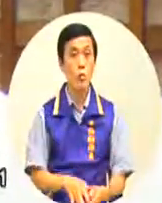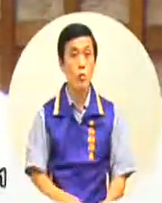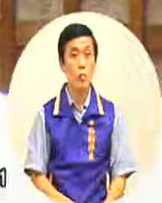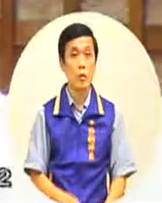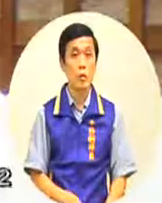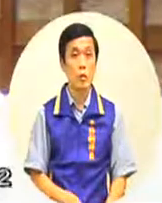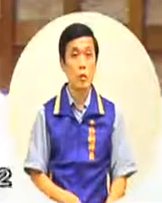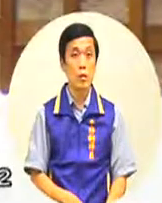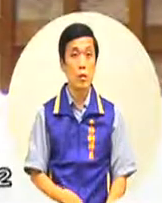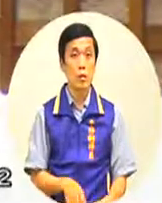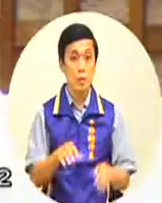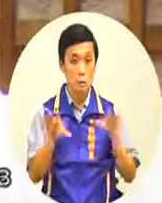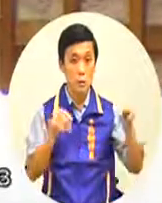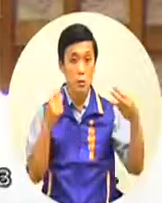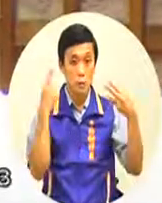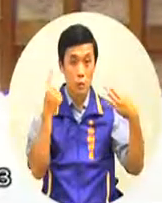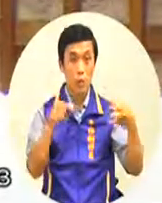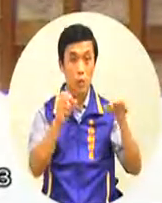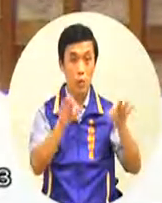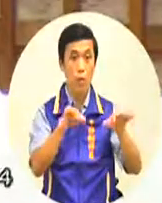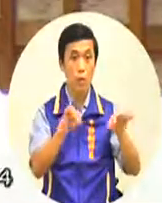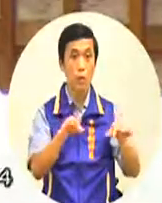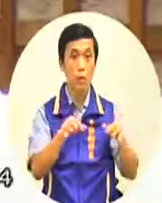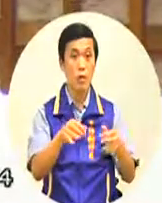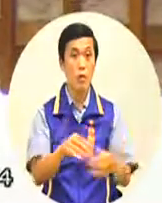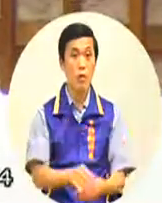损失的资源啦。